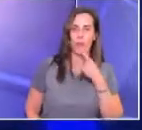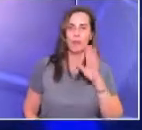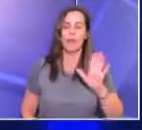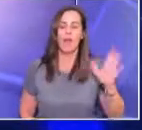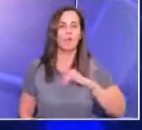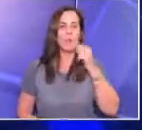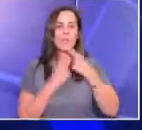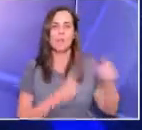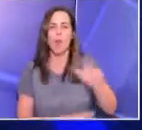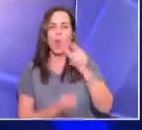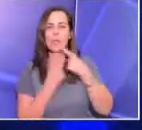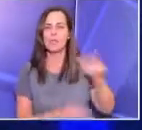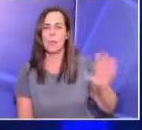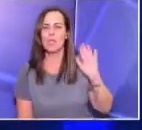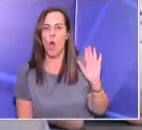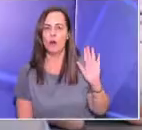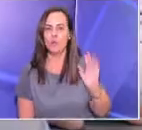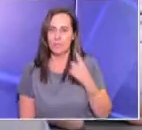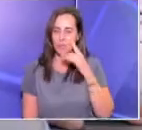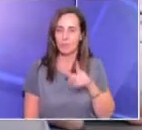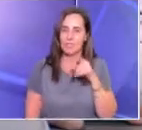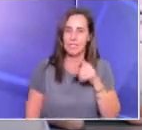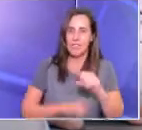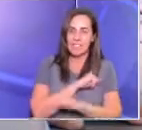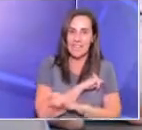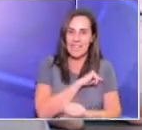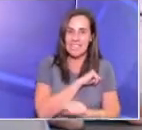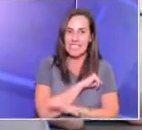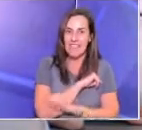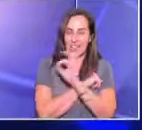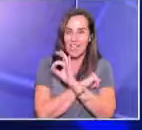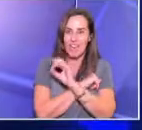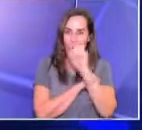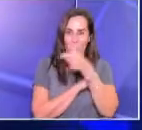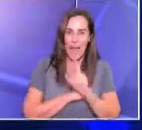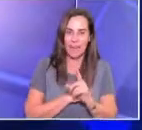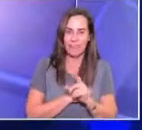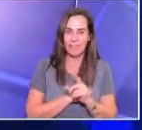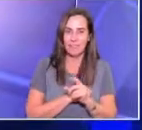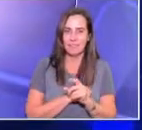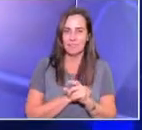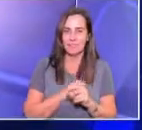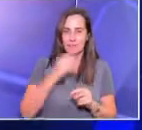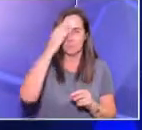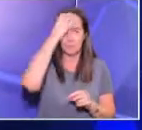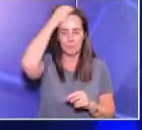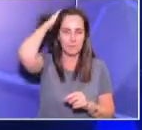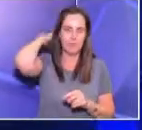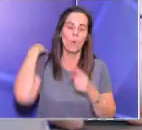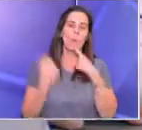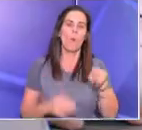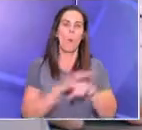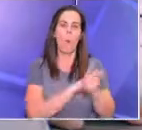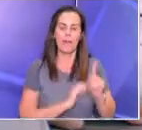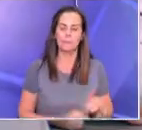אל תעבירו לי, לא רוצה לדבר איתו. עכשיו, תסתכלו. זה הסגן הבכיר שלו. שהוגדר כבוגד. הוגדר כבוגד. עכשיו,